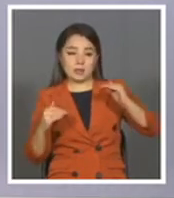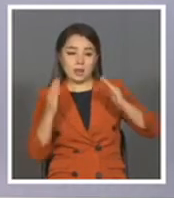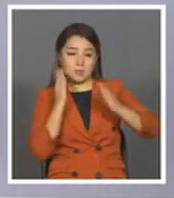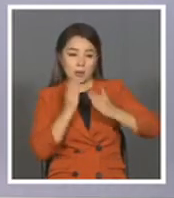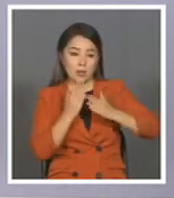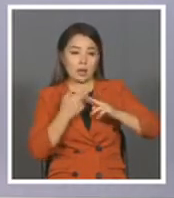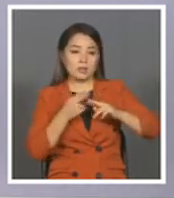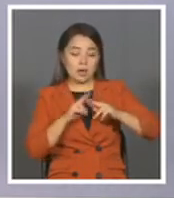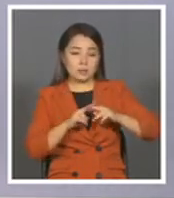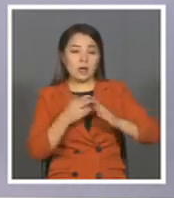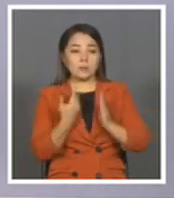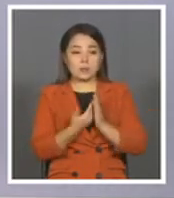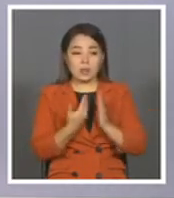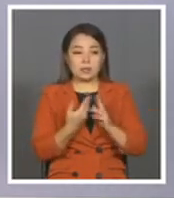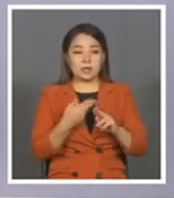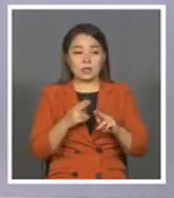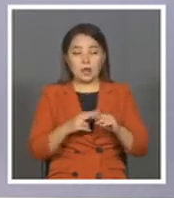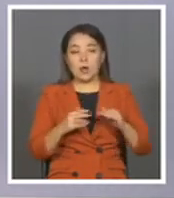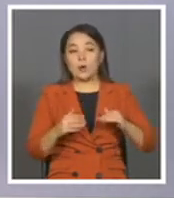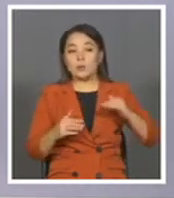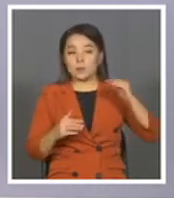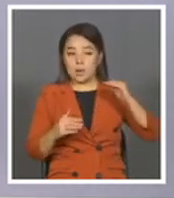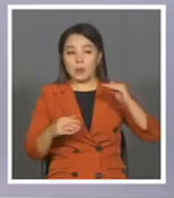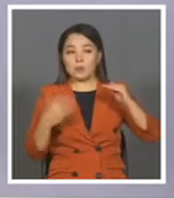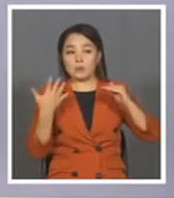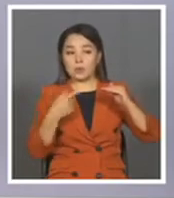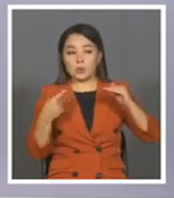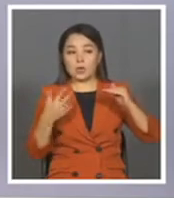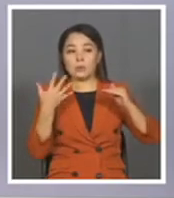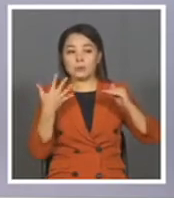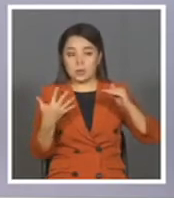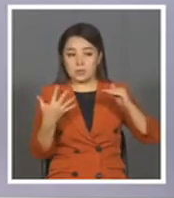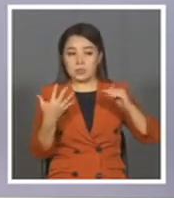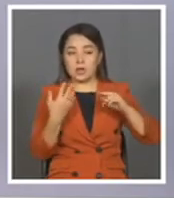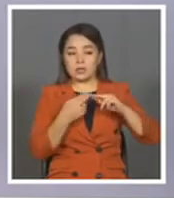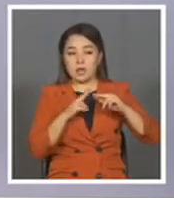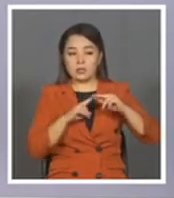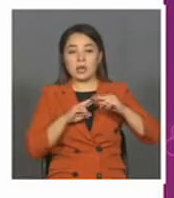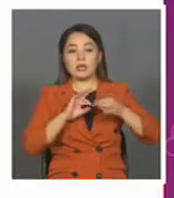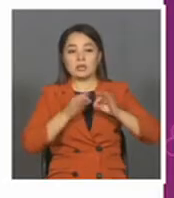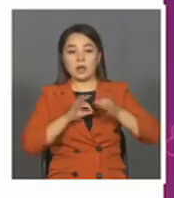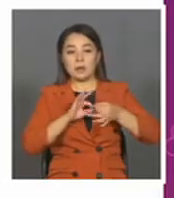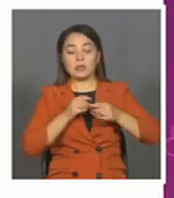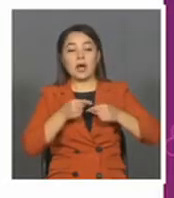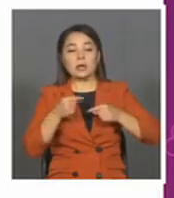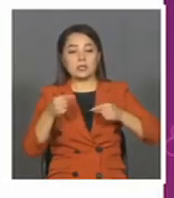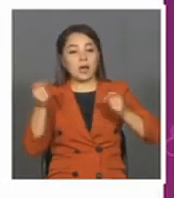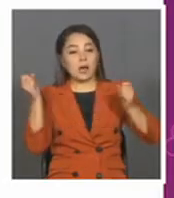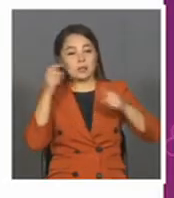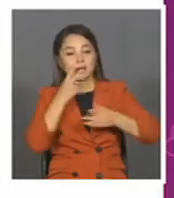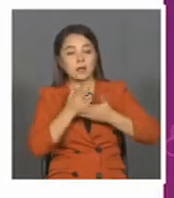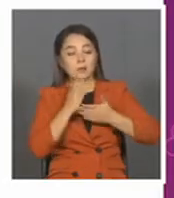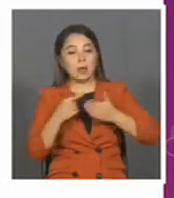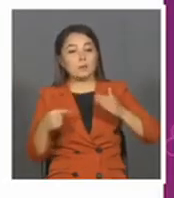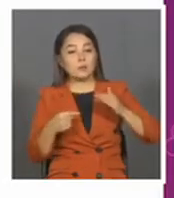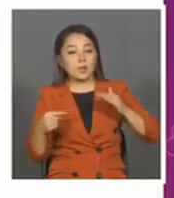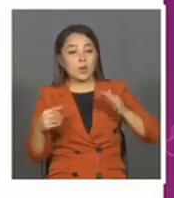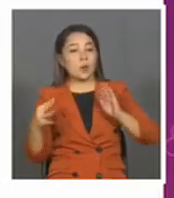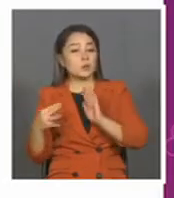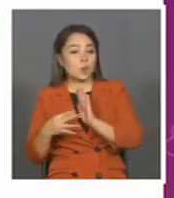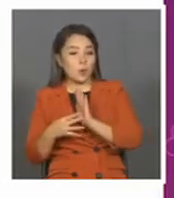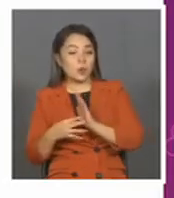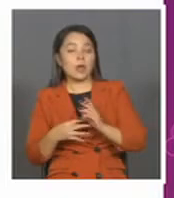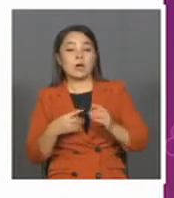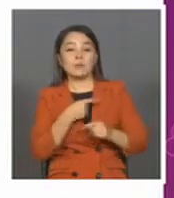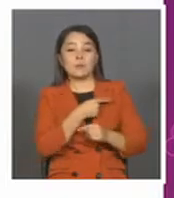біз бұл мысалдан минус 5 санының минус 9-дан артық екенін байқаймыз. Ал осы сандарды координаттық